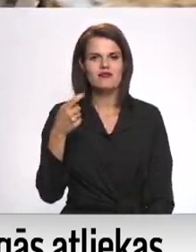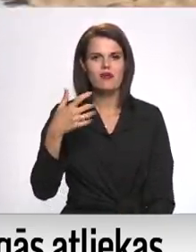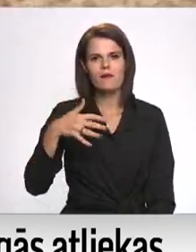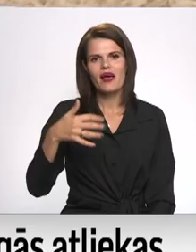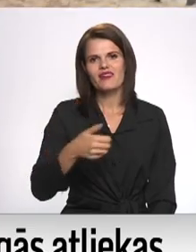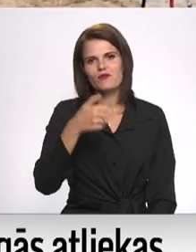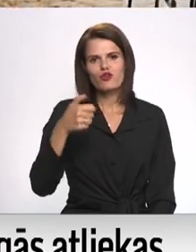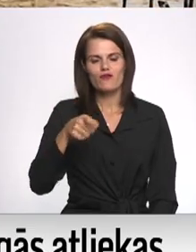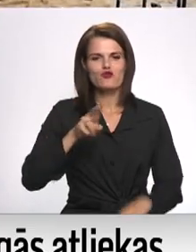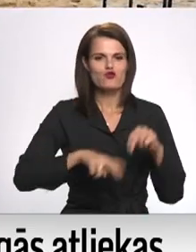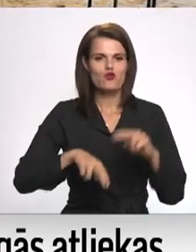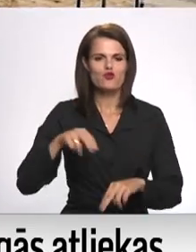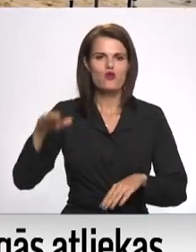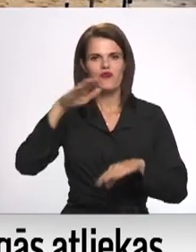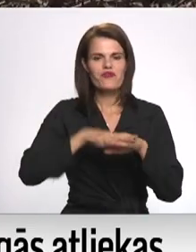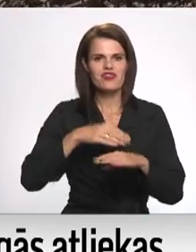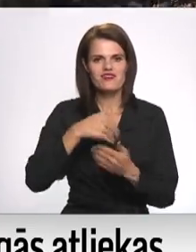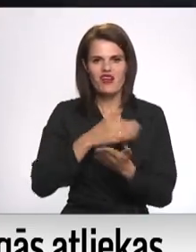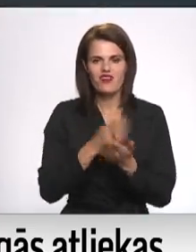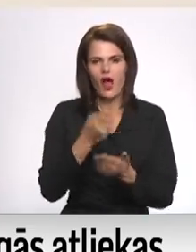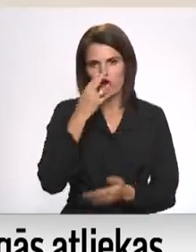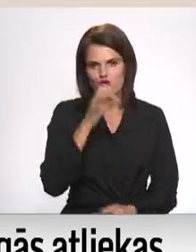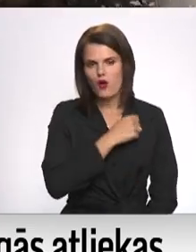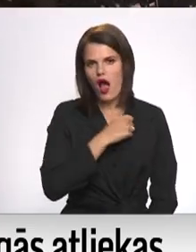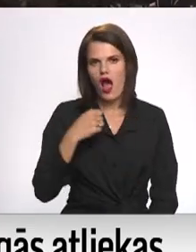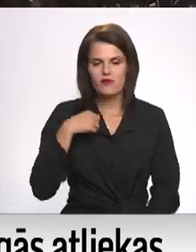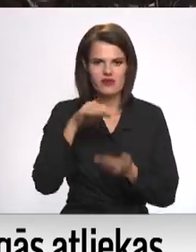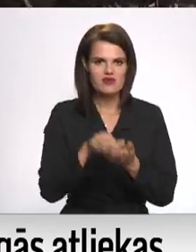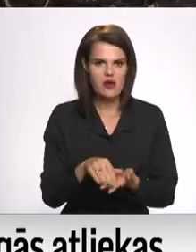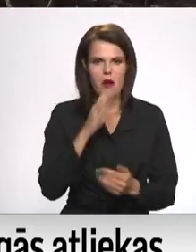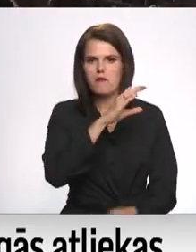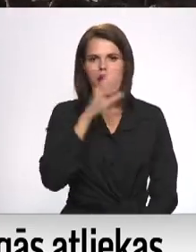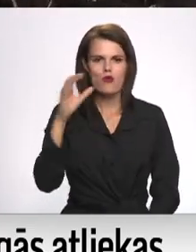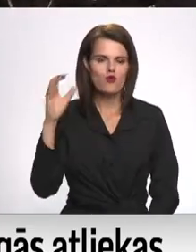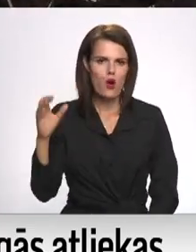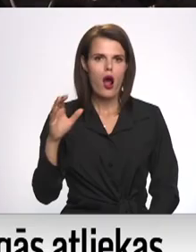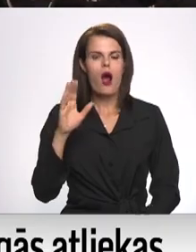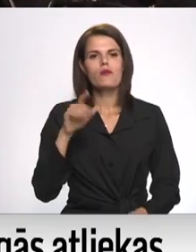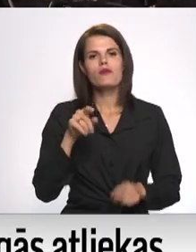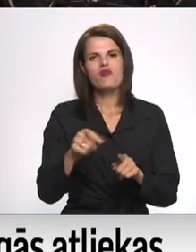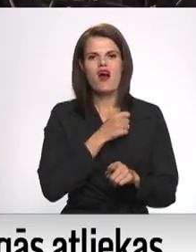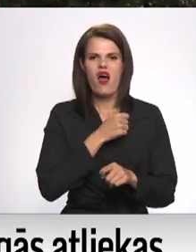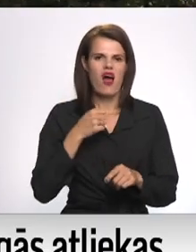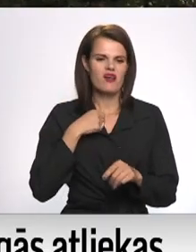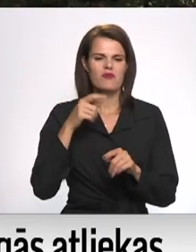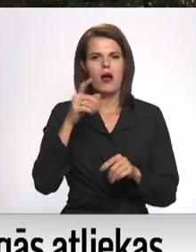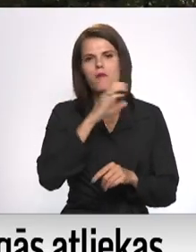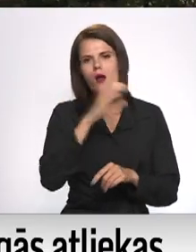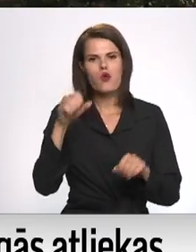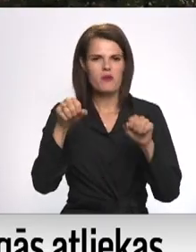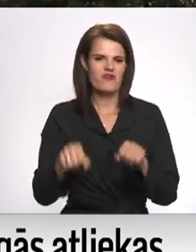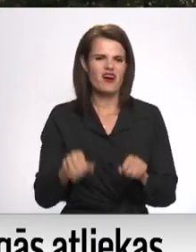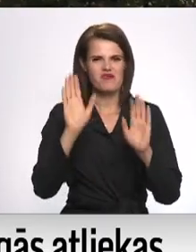tilts uzbūvēts virs daļas no garnizona kapsētas. Padomju amatpersonas par apbedīto pārvietošanu īpaši nerūpējās.